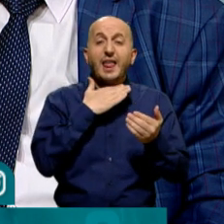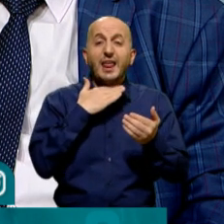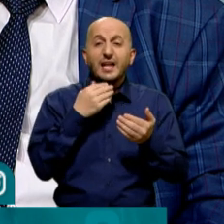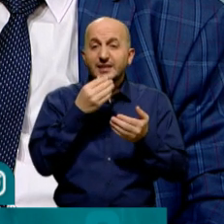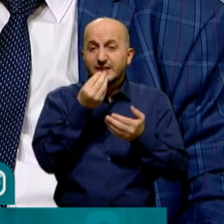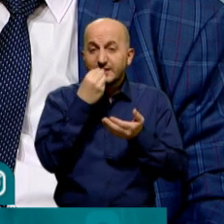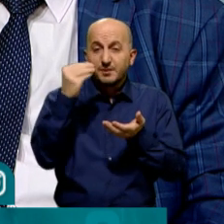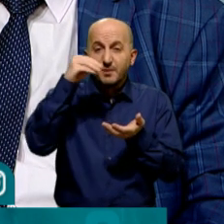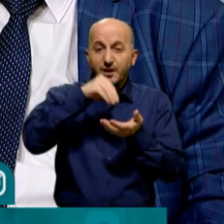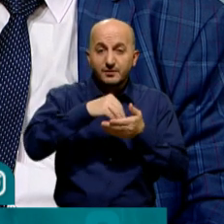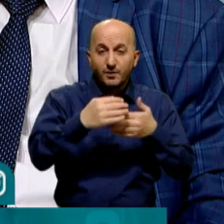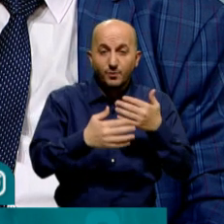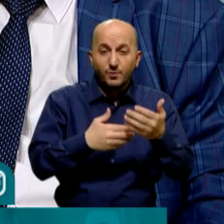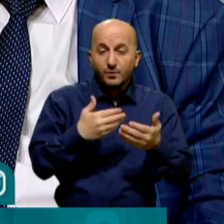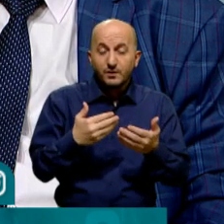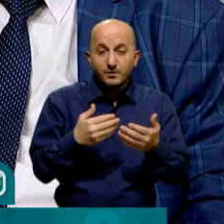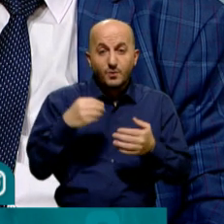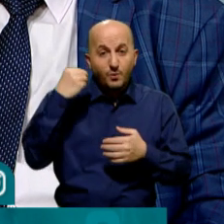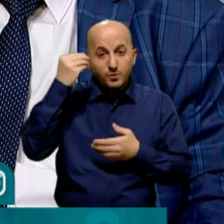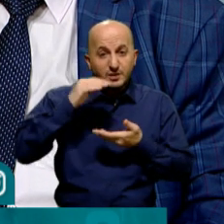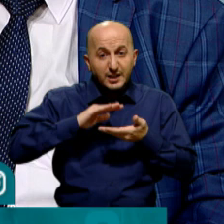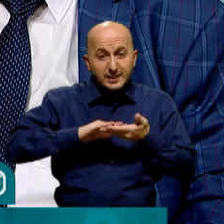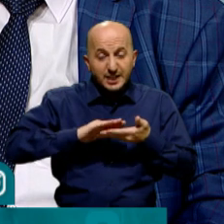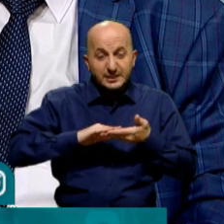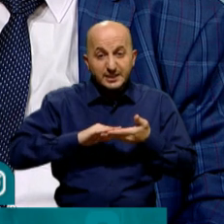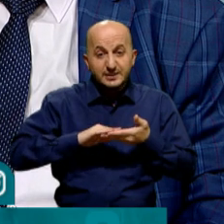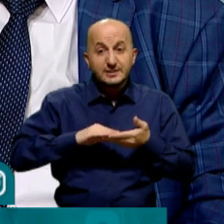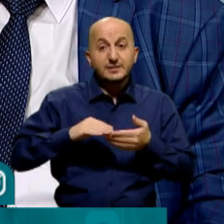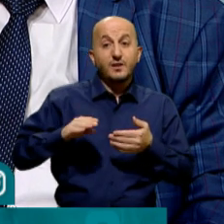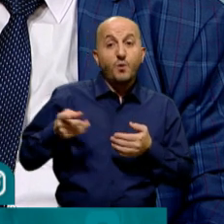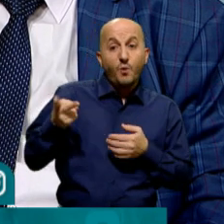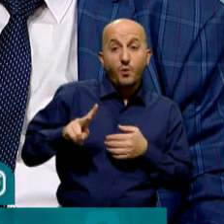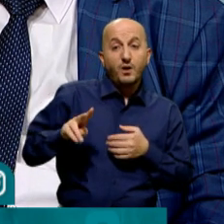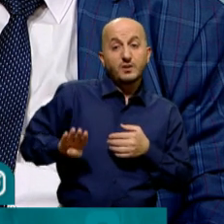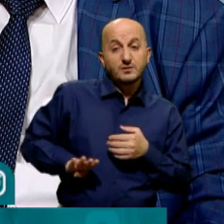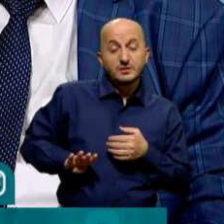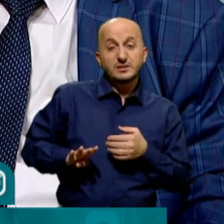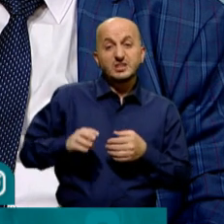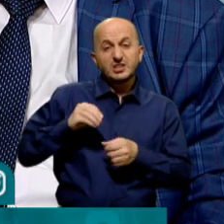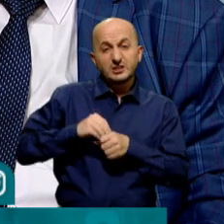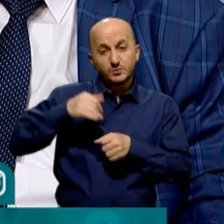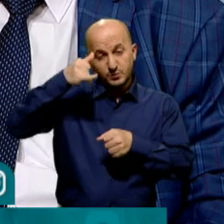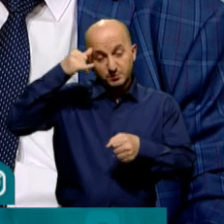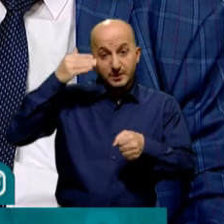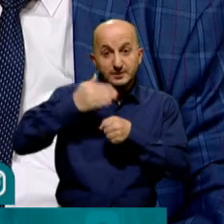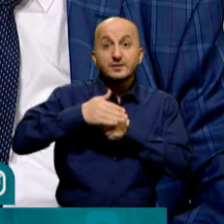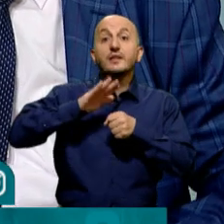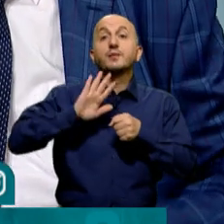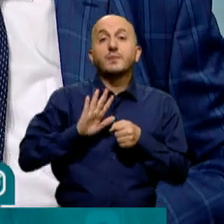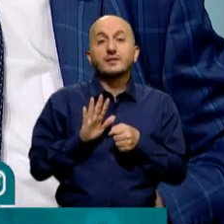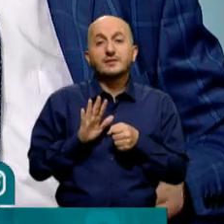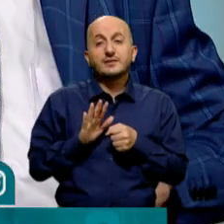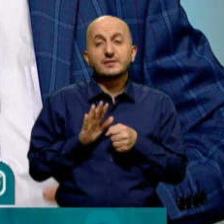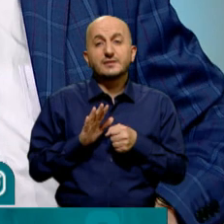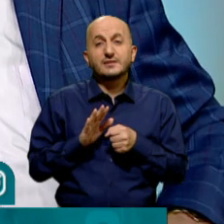yemeğine kullanıyorduk. Bir hoca arkadaş dedi ki sen bunun kurbanını kesemezsin. Benim de kafama takıldı bu. Dedim niye kesemeyelim? Kemal